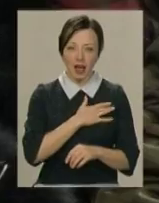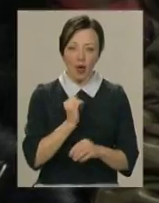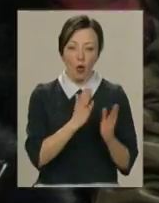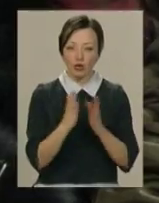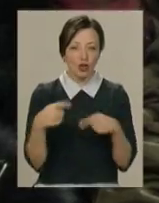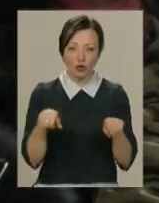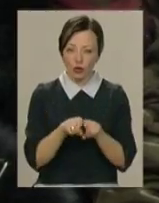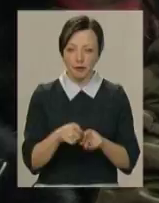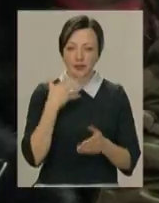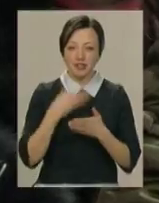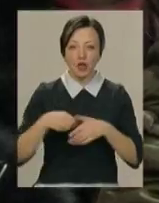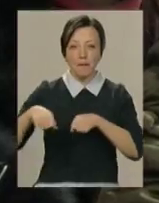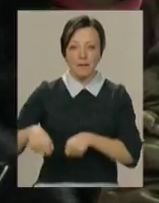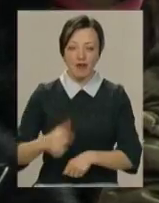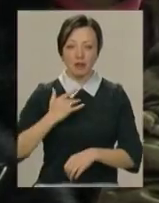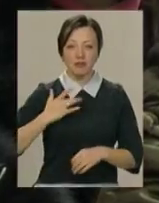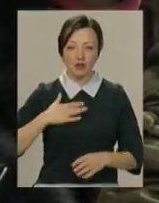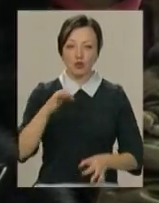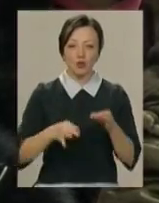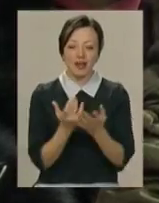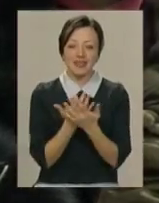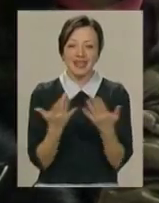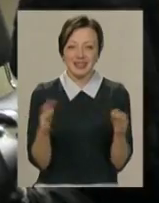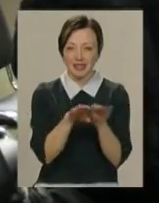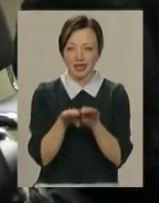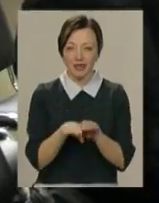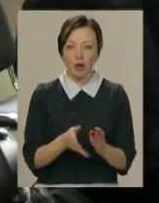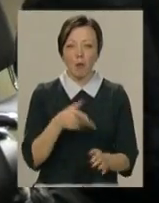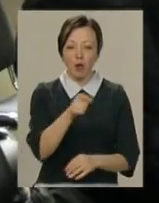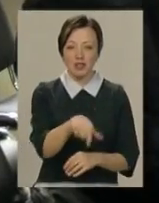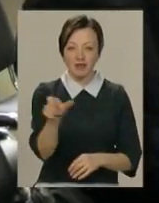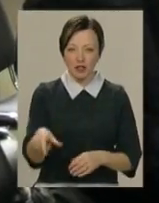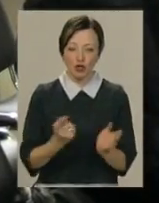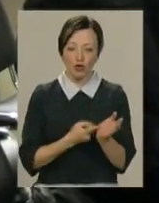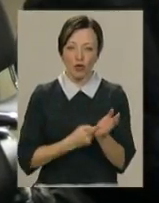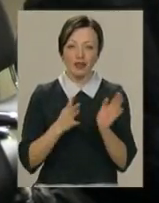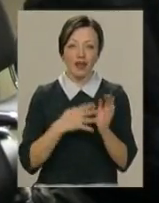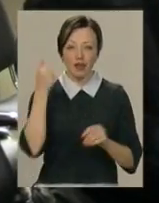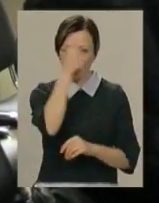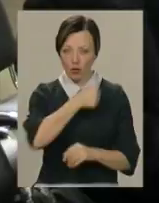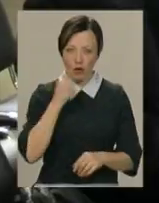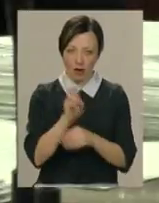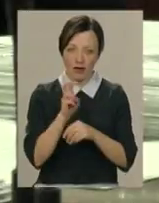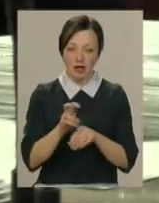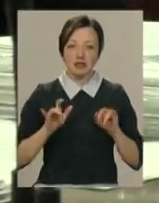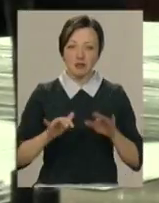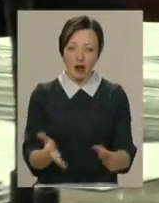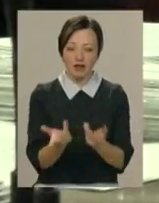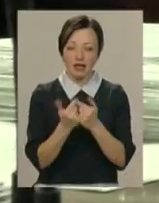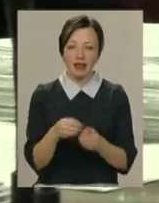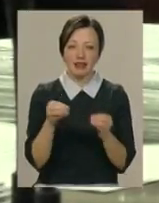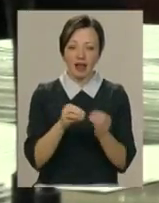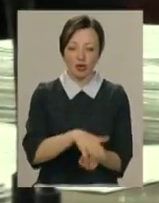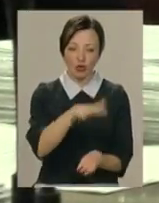гуртожиток. Своє право на приватизацію у судах різних інстанцій позивачі доводять упродовж 9 років. Справа налічує 10